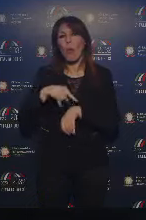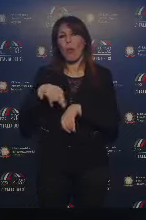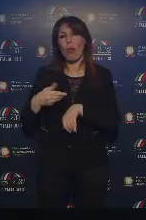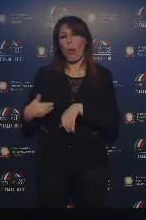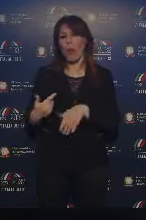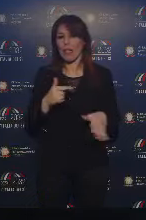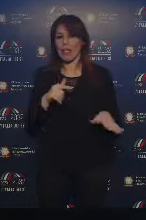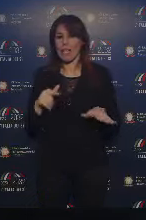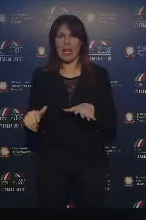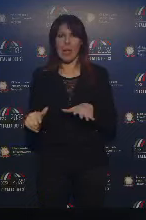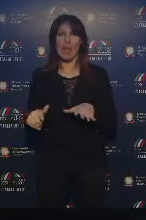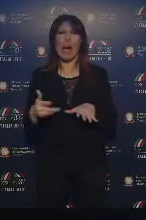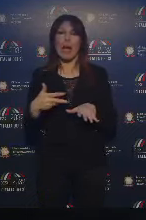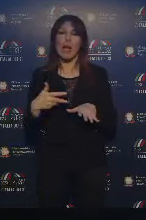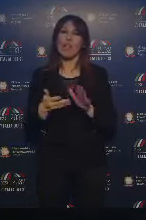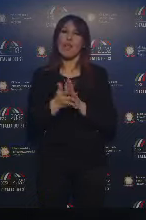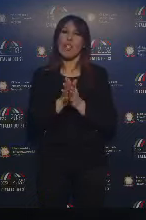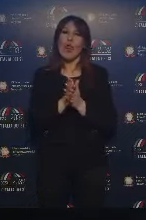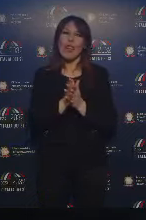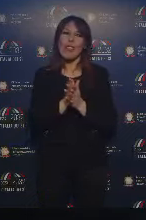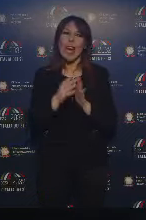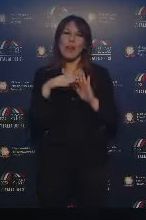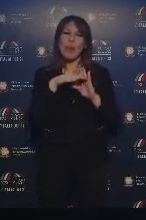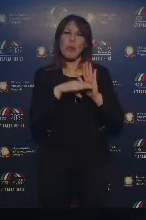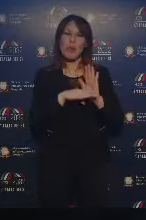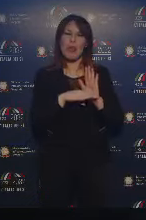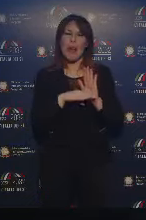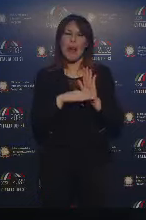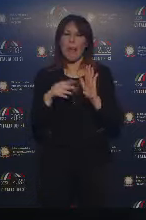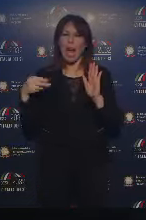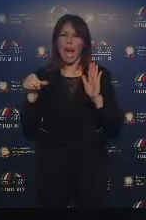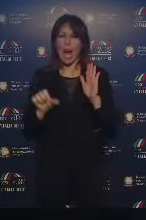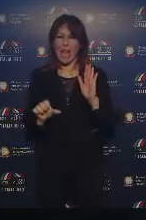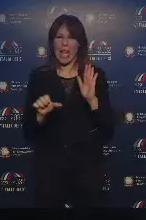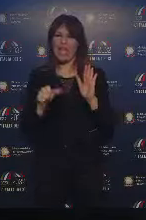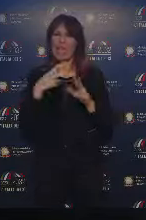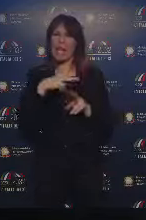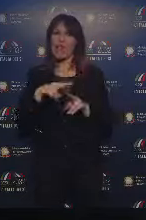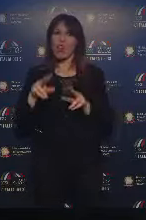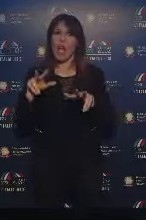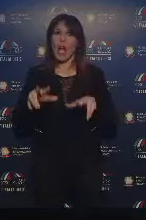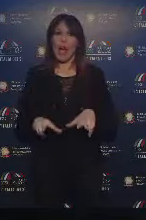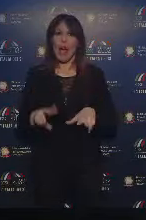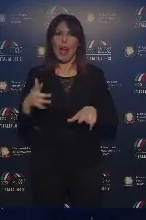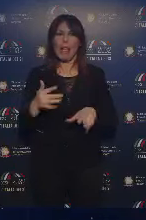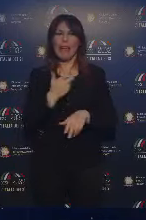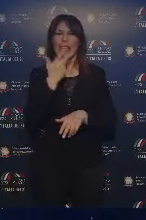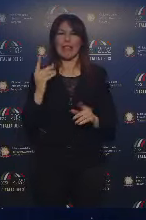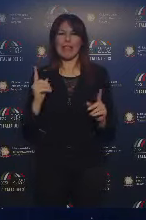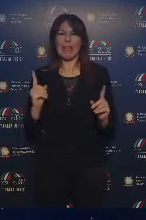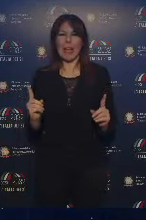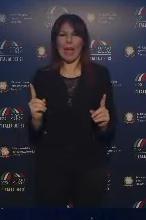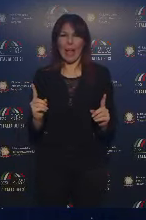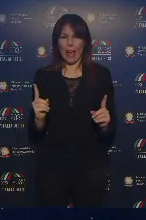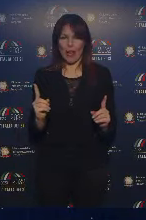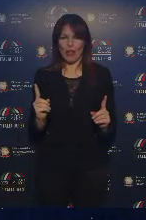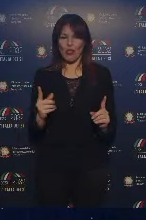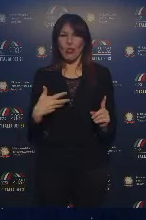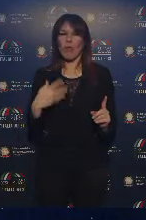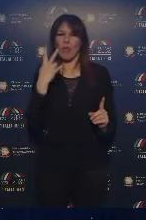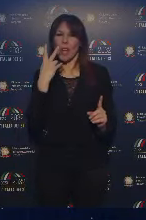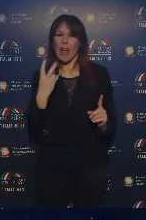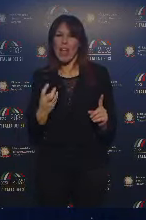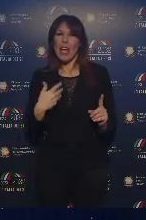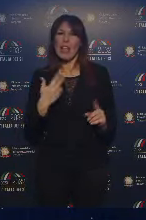settimana abbiamo perfezionato il contratto di programma Anas a livello nazionale del triennio che prevede